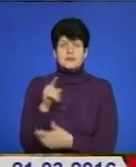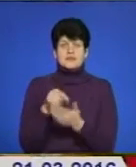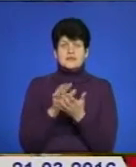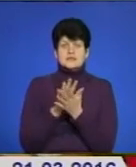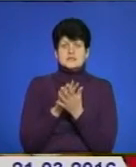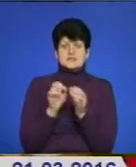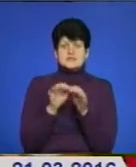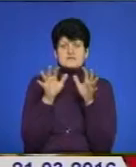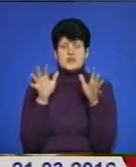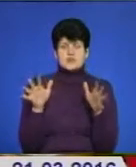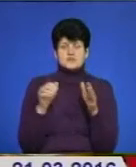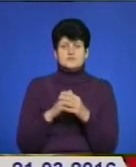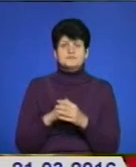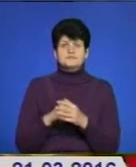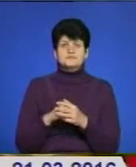сміттєзвалищ.